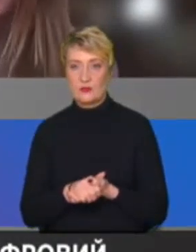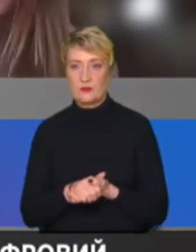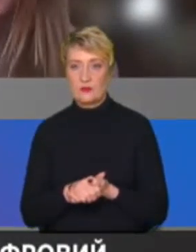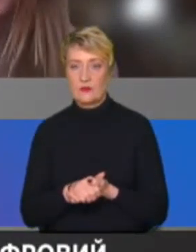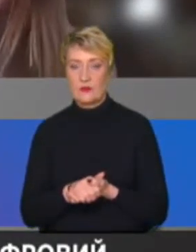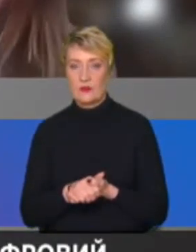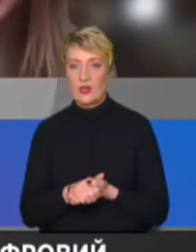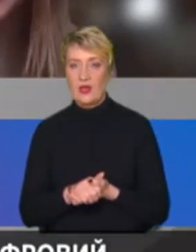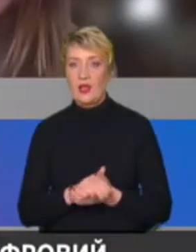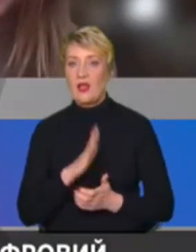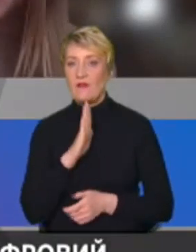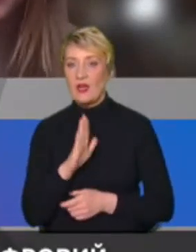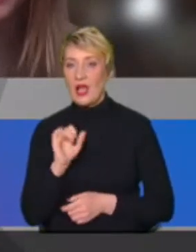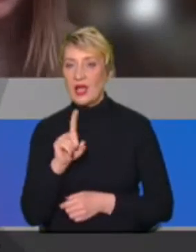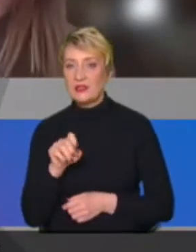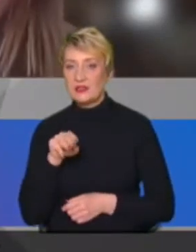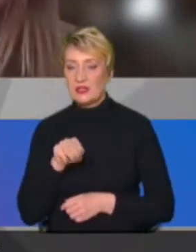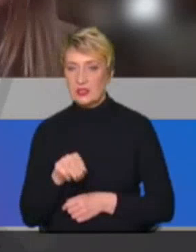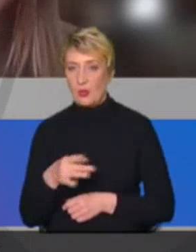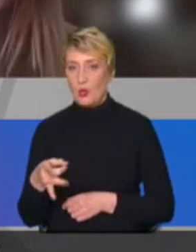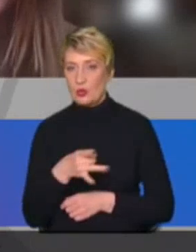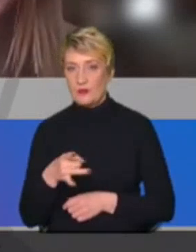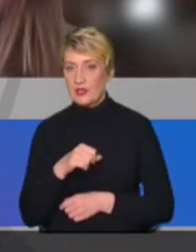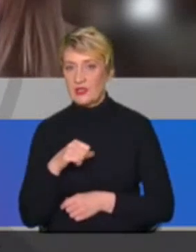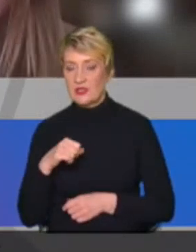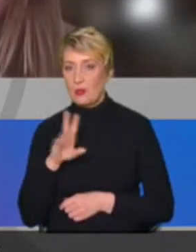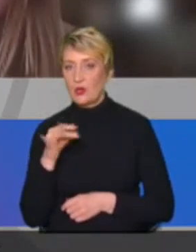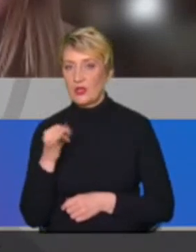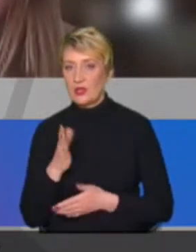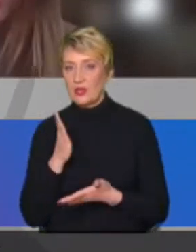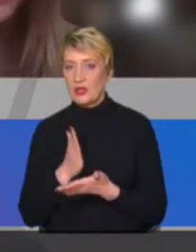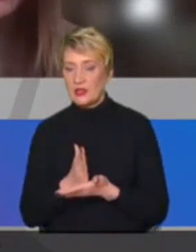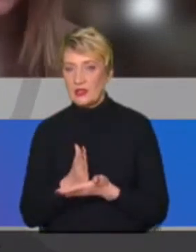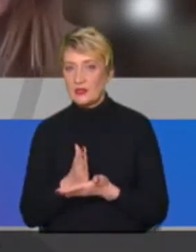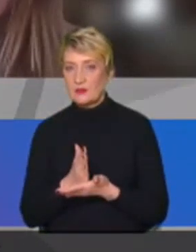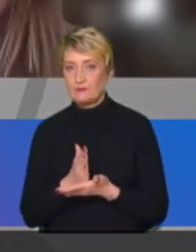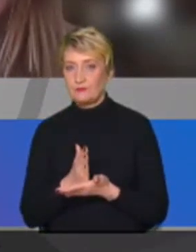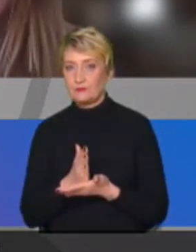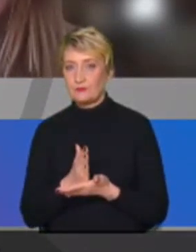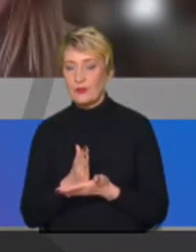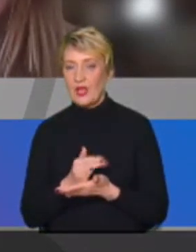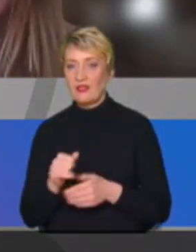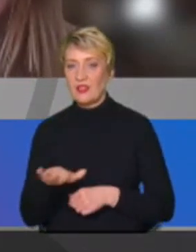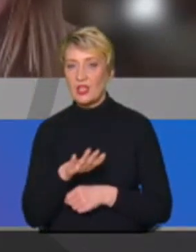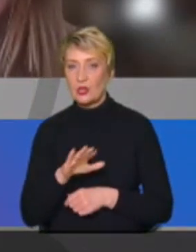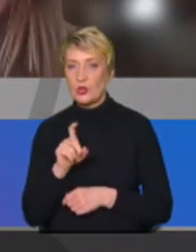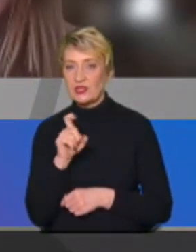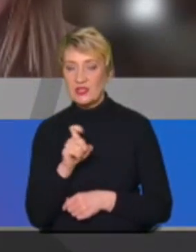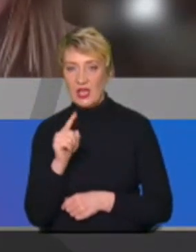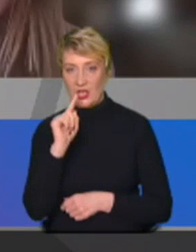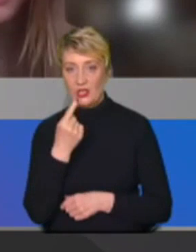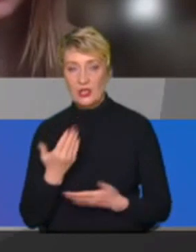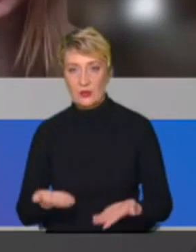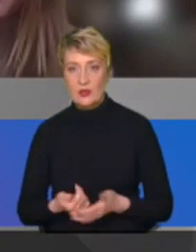Азійському регіоні. По-третє, у самого Китаю є немаркована територія з Індією. Тому, я думаю, через